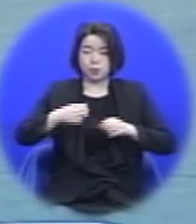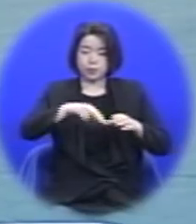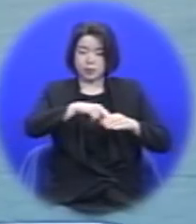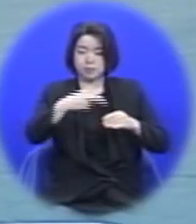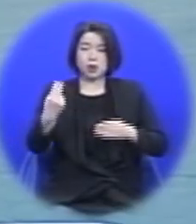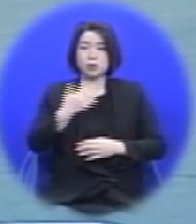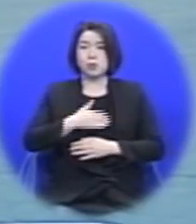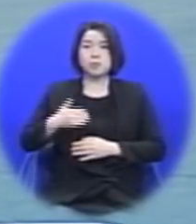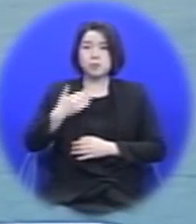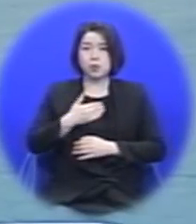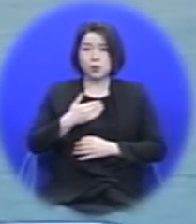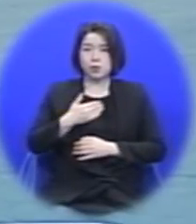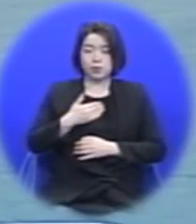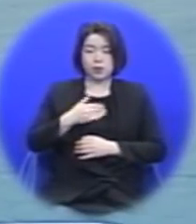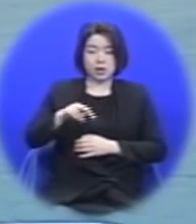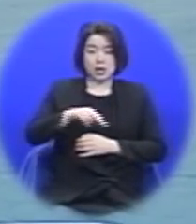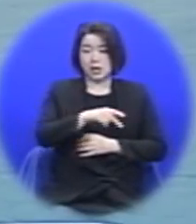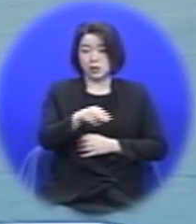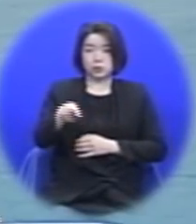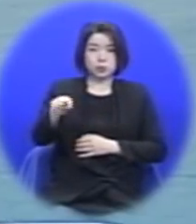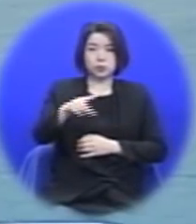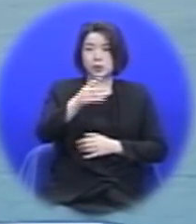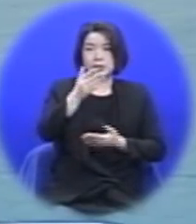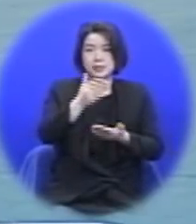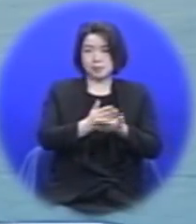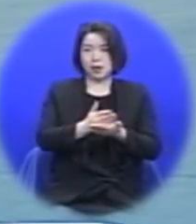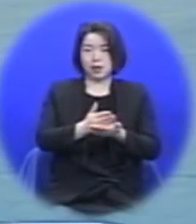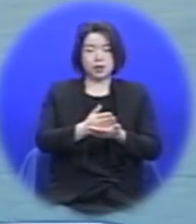몸으로 돌아다니지 않아야 한다는.